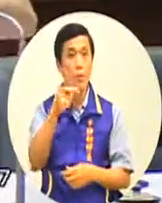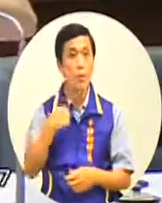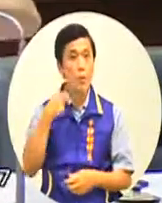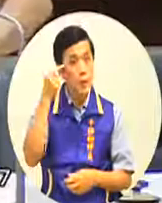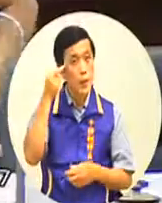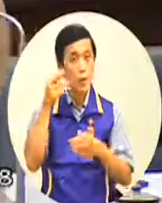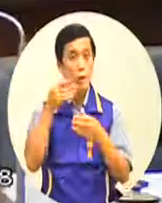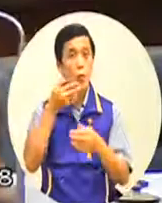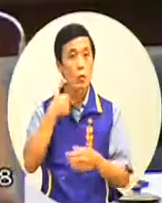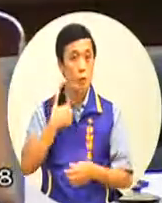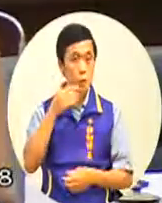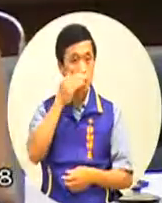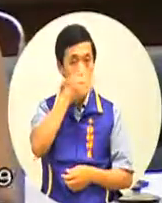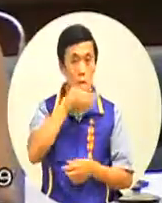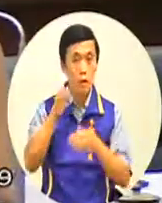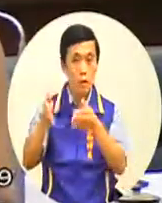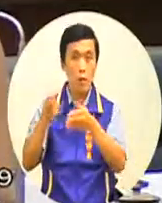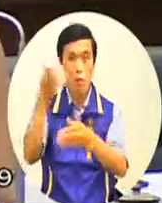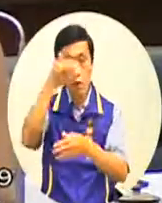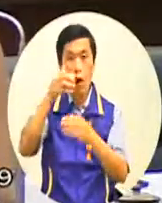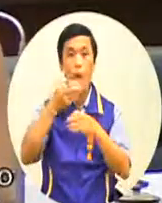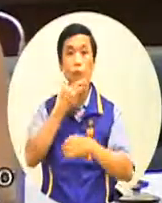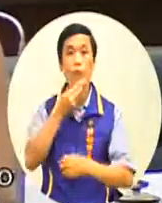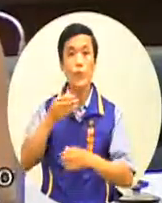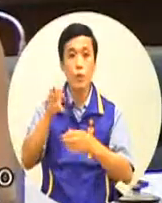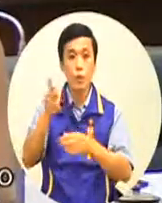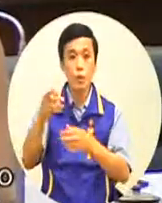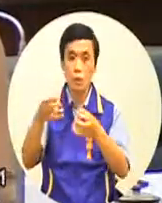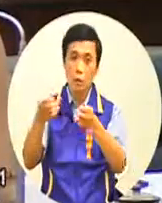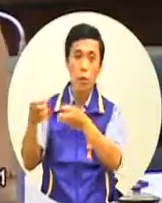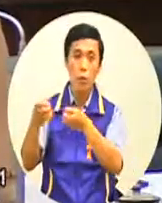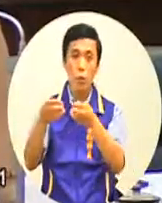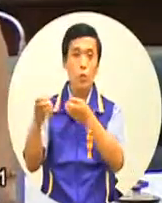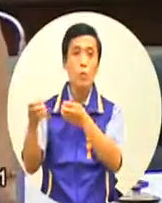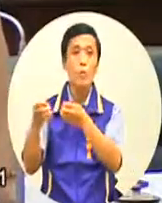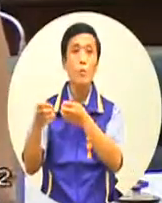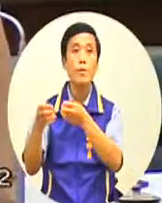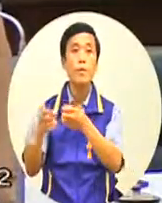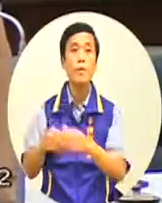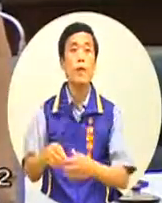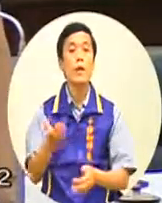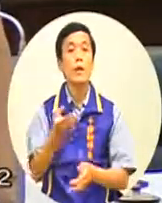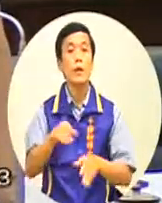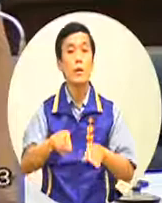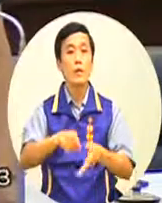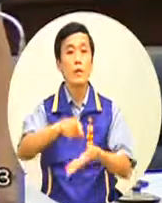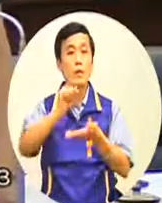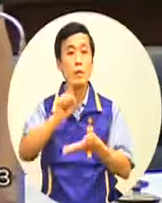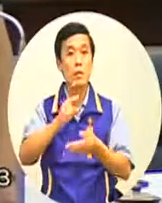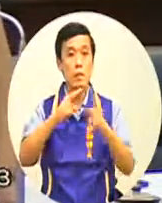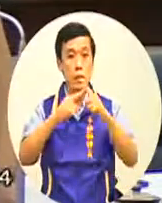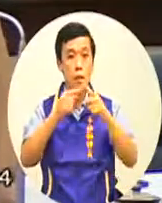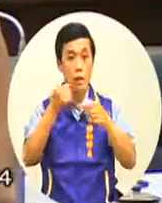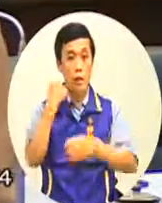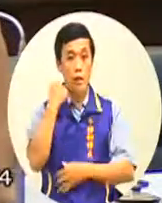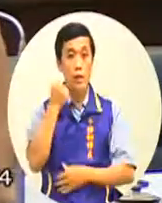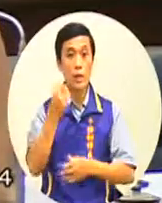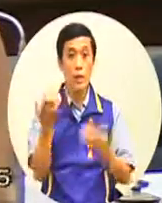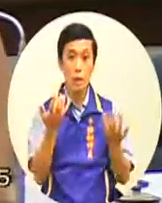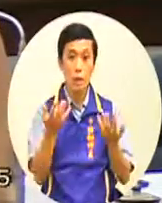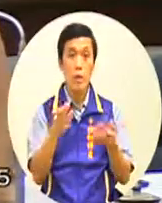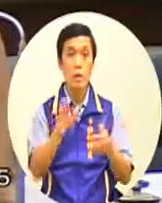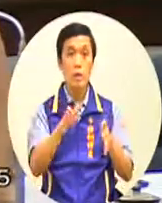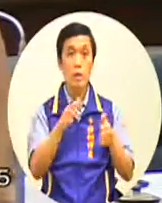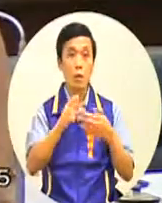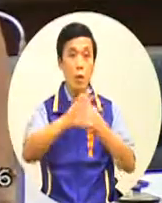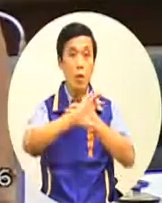再跟老人科再做一个讨论好了。我想这个问题是这样，那刚刚有讲到那个人力哦，就是外配应